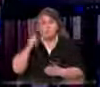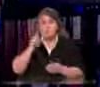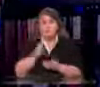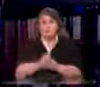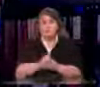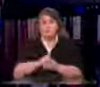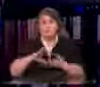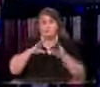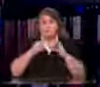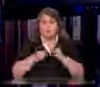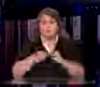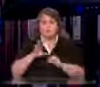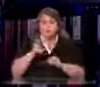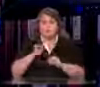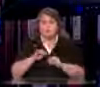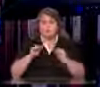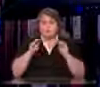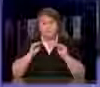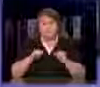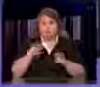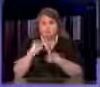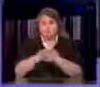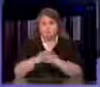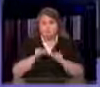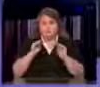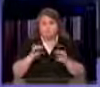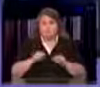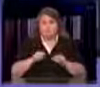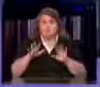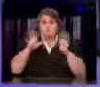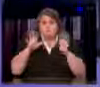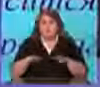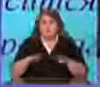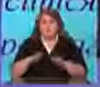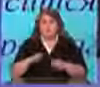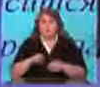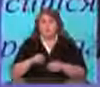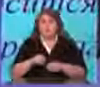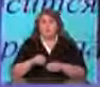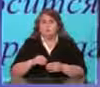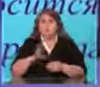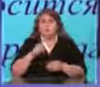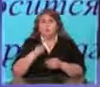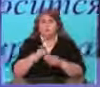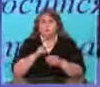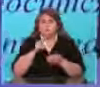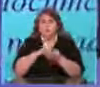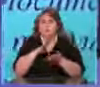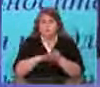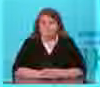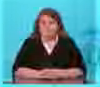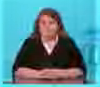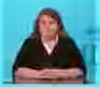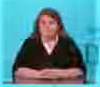будете, анализируя, интерпретируя эти данные, четко выразить свою формулировку в этой